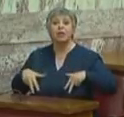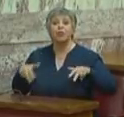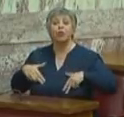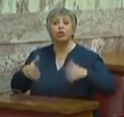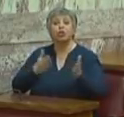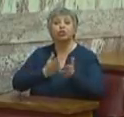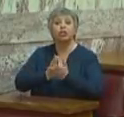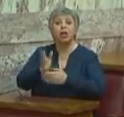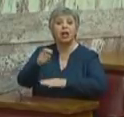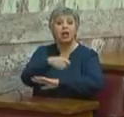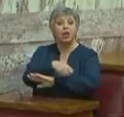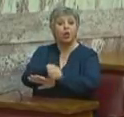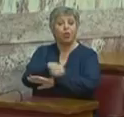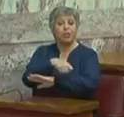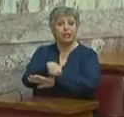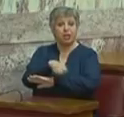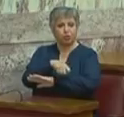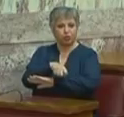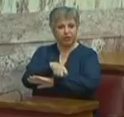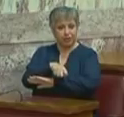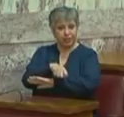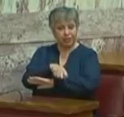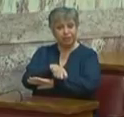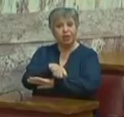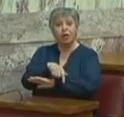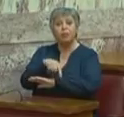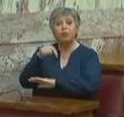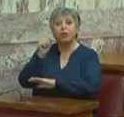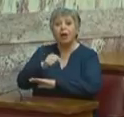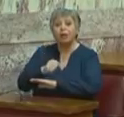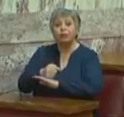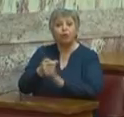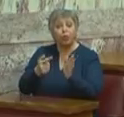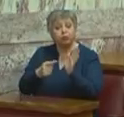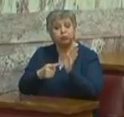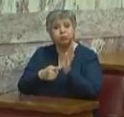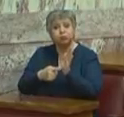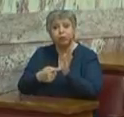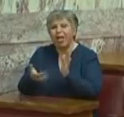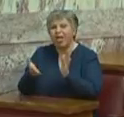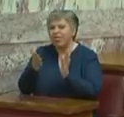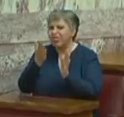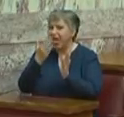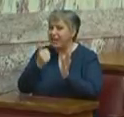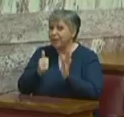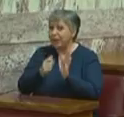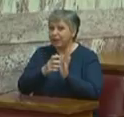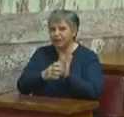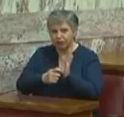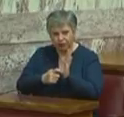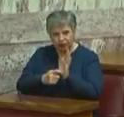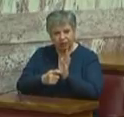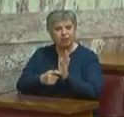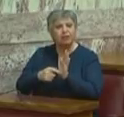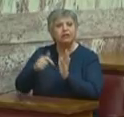ενώ κάτι τέτοιο δεν προβλέπεται από καμιά δικονομική διαδικασία, ενημέρωσε ξαφνικά σήμερα